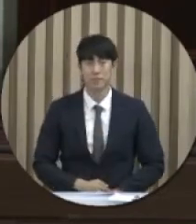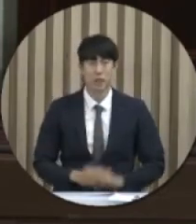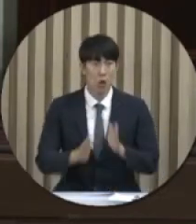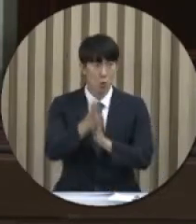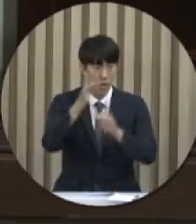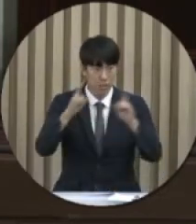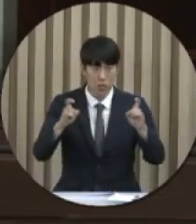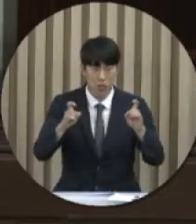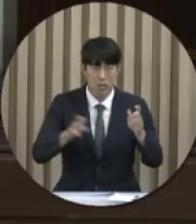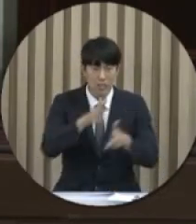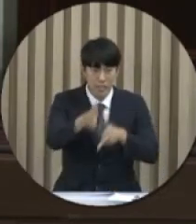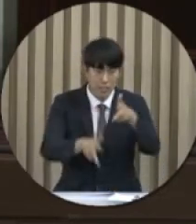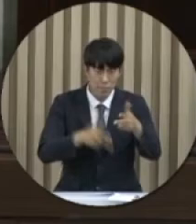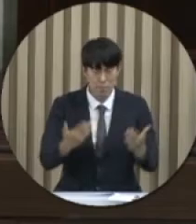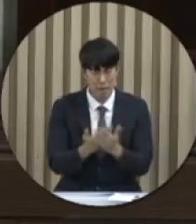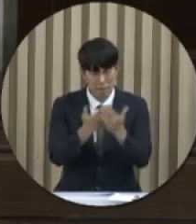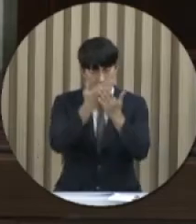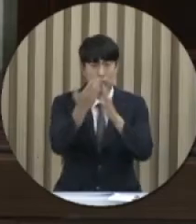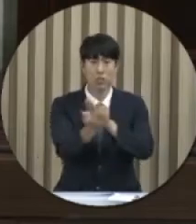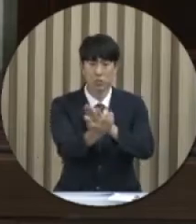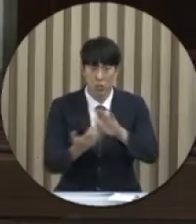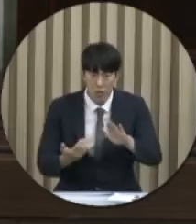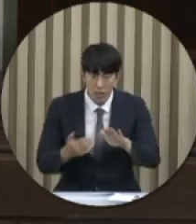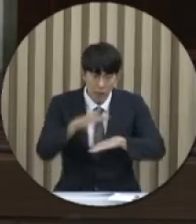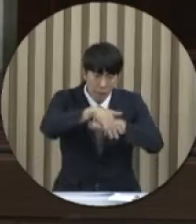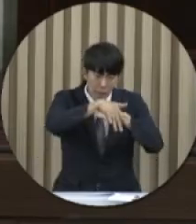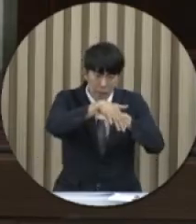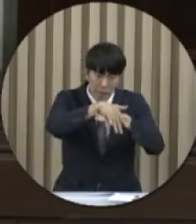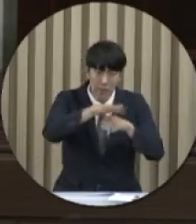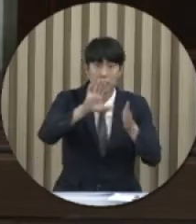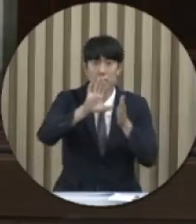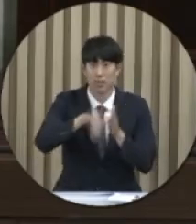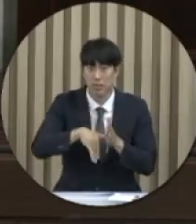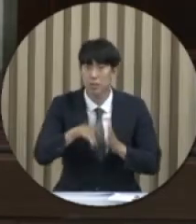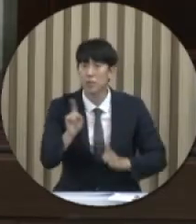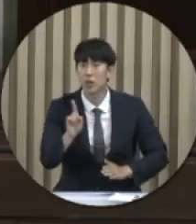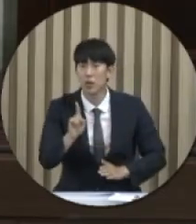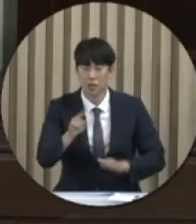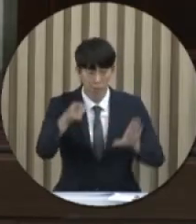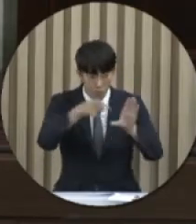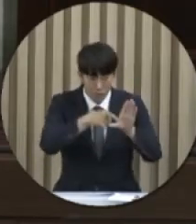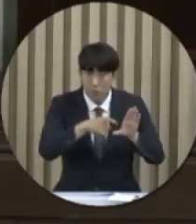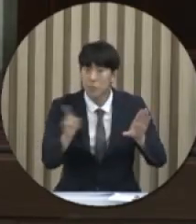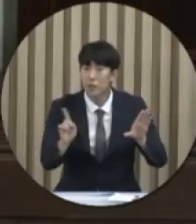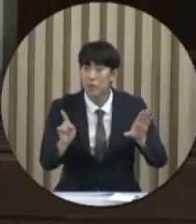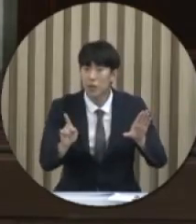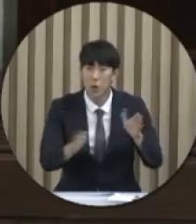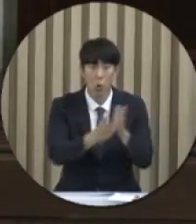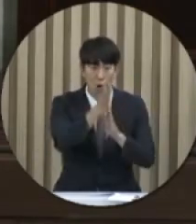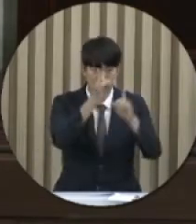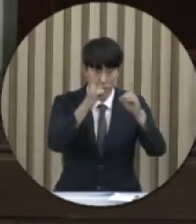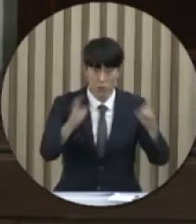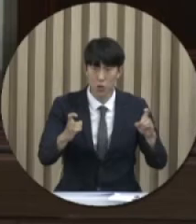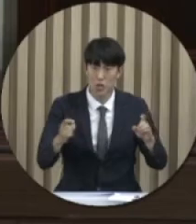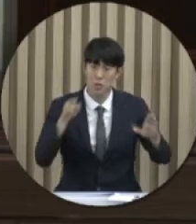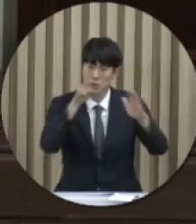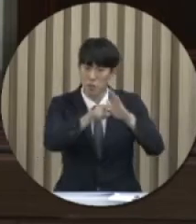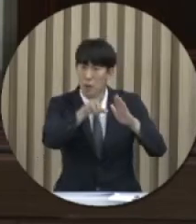화성이 산업화가 되기 전 농촌 도시였을 때에는 병점은 화성의